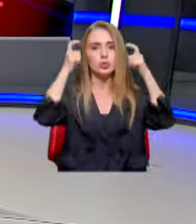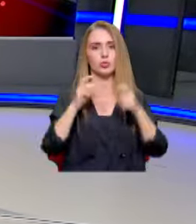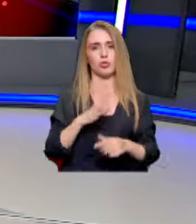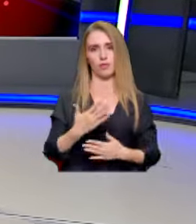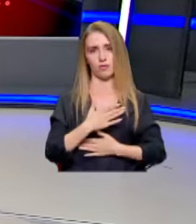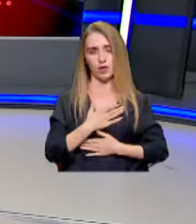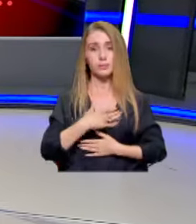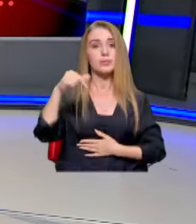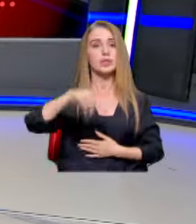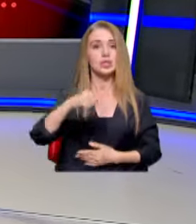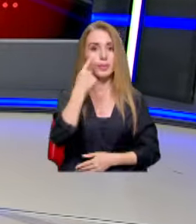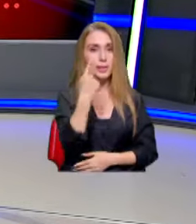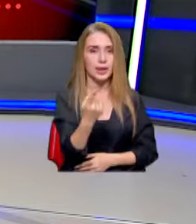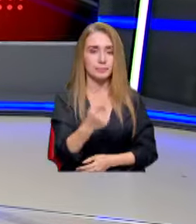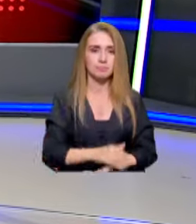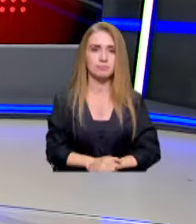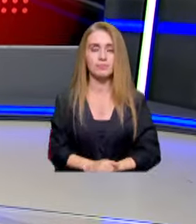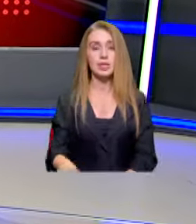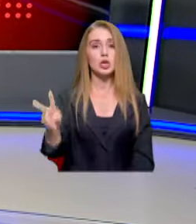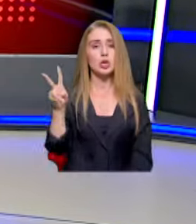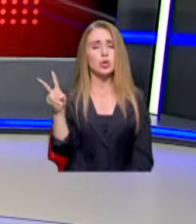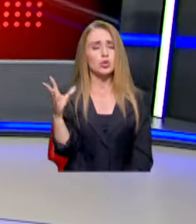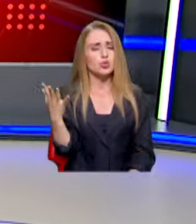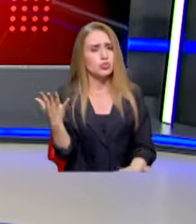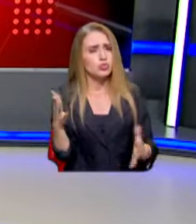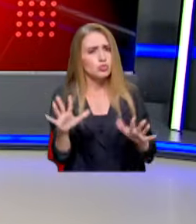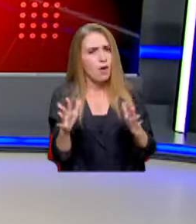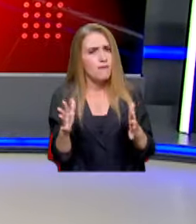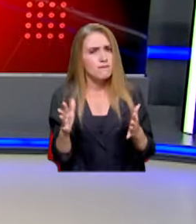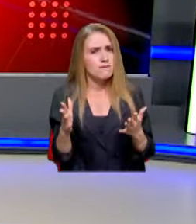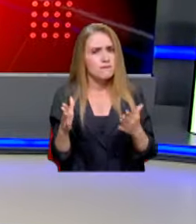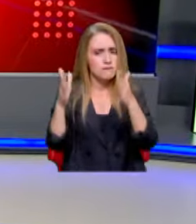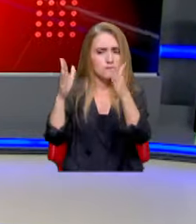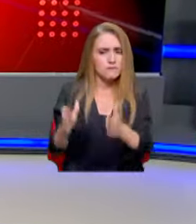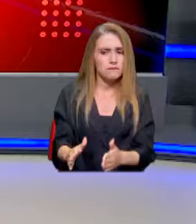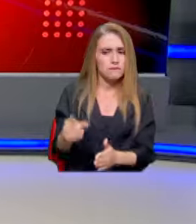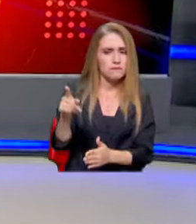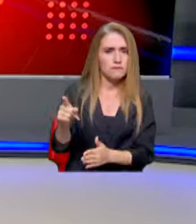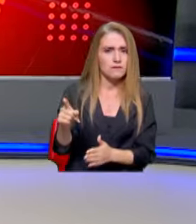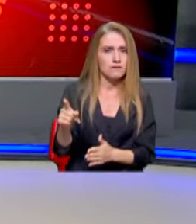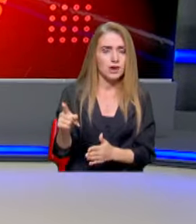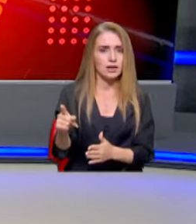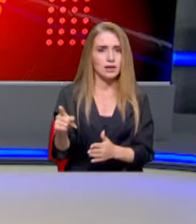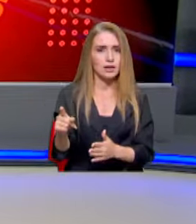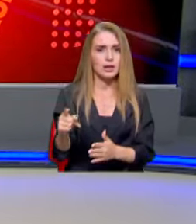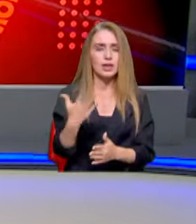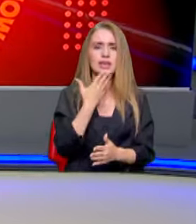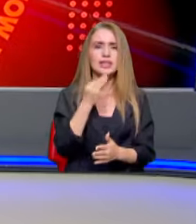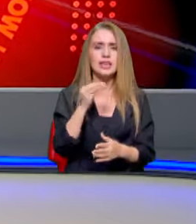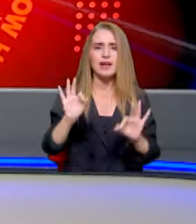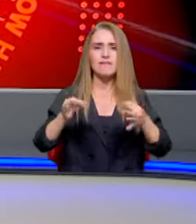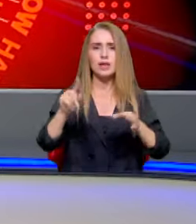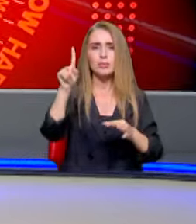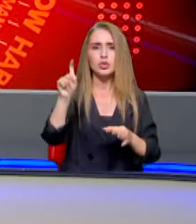Efendim Şimdi gelelim gelelim son derece enteresan bir karaktere son derece enteresan bir karak pırıl pırıl bir genç